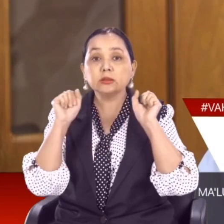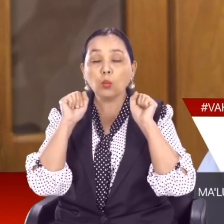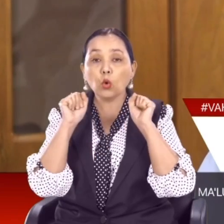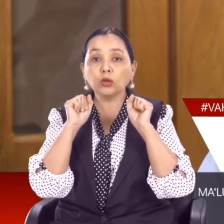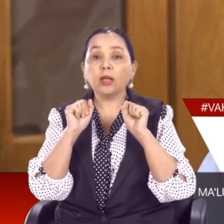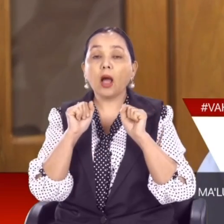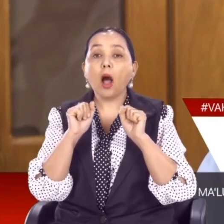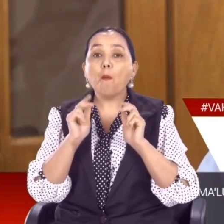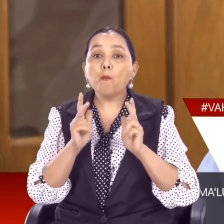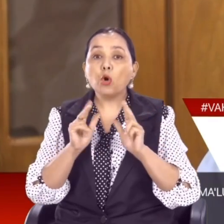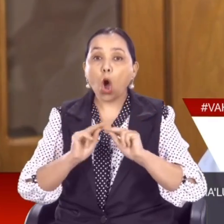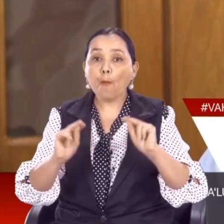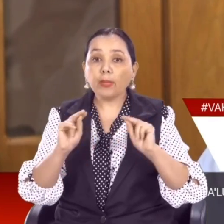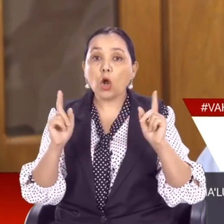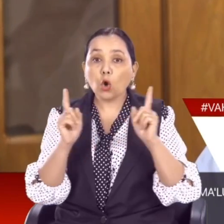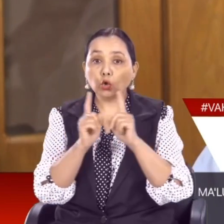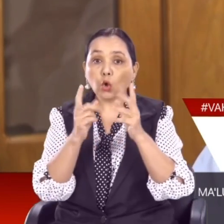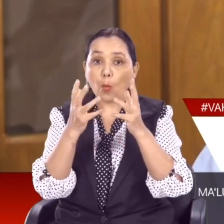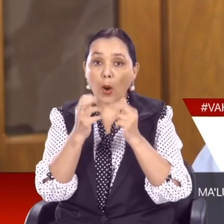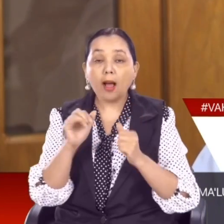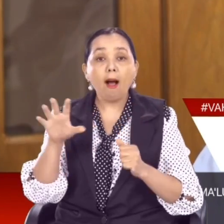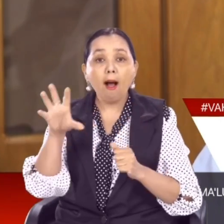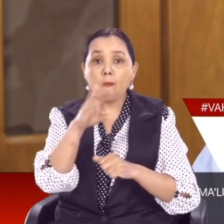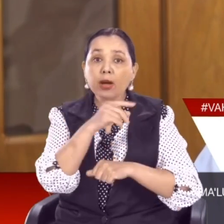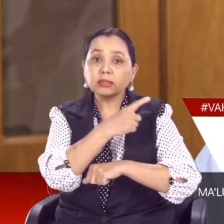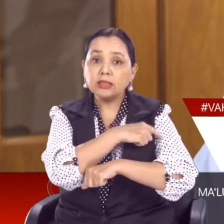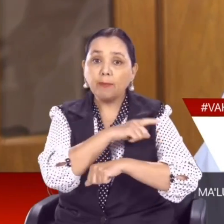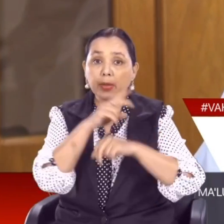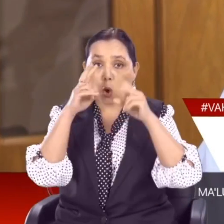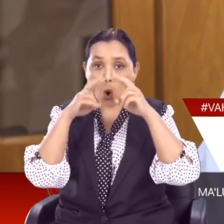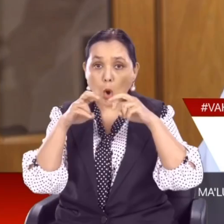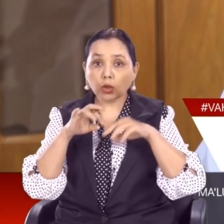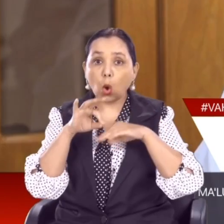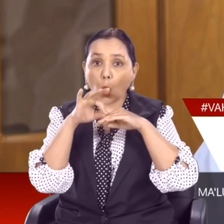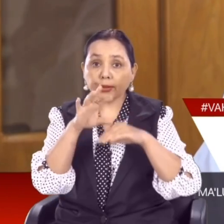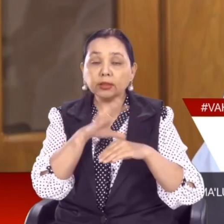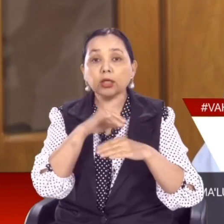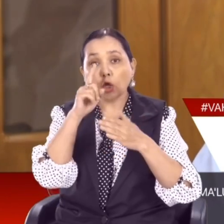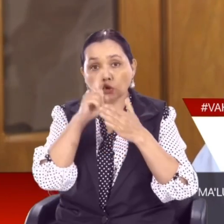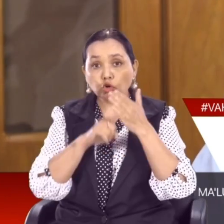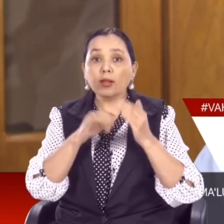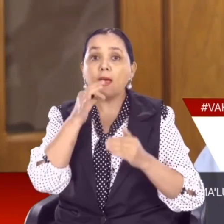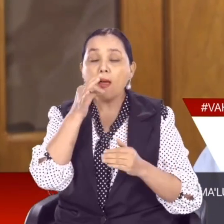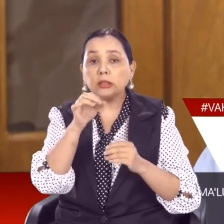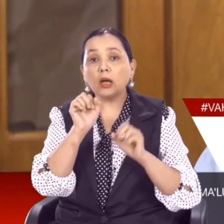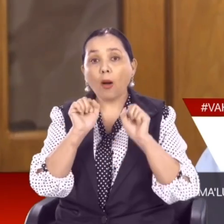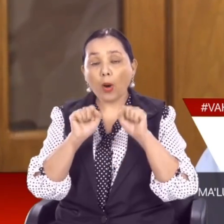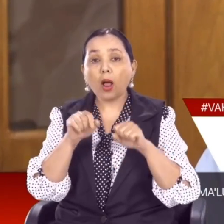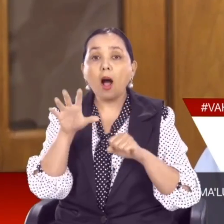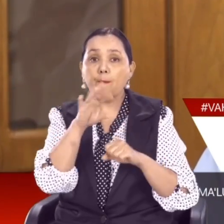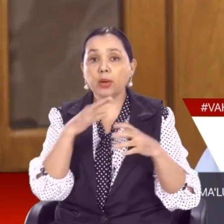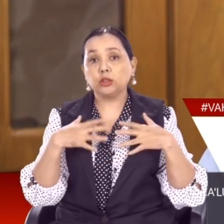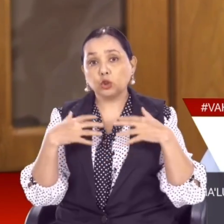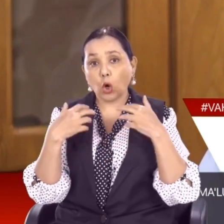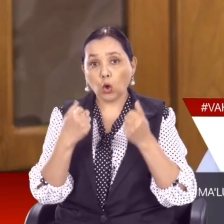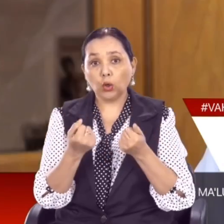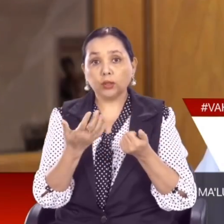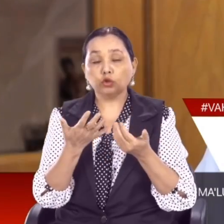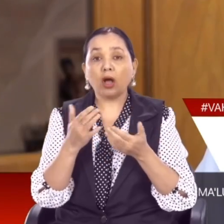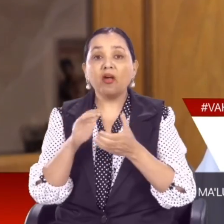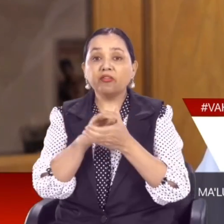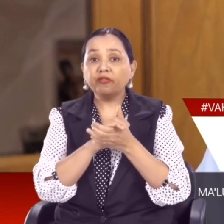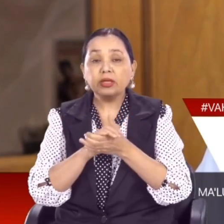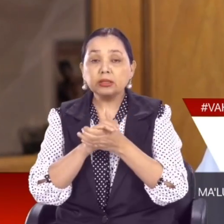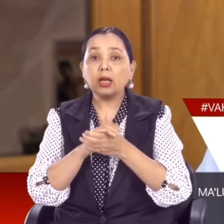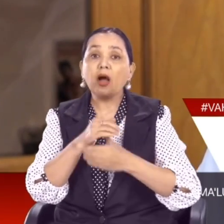168 ta sportchi va murabbiylar kutib olingan. Hammasi tibbiy ko'rikdan o'tkazilgan. Hozirgi kunda ishontirib ayta olamizki, hamma sog'-sog'lom. Har